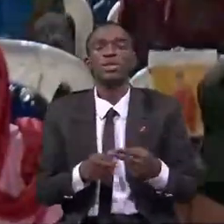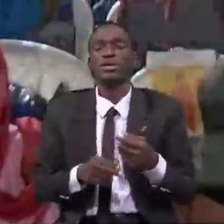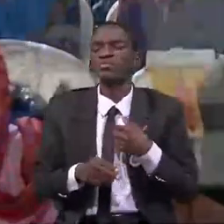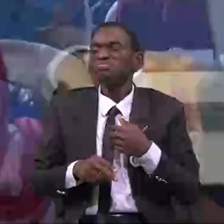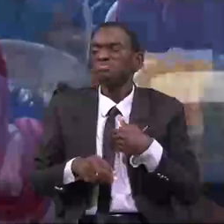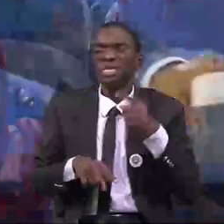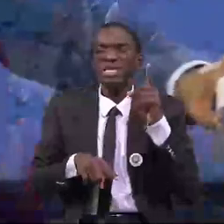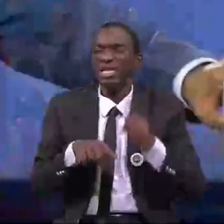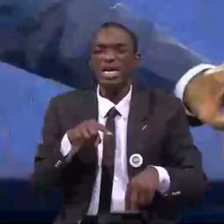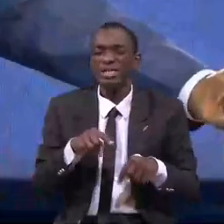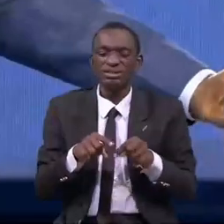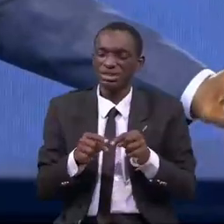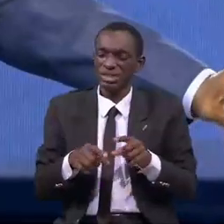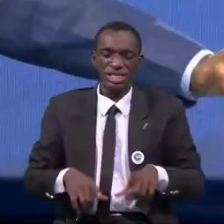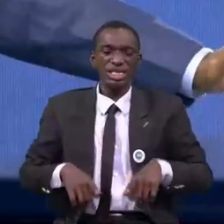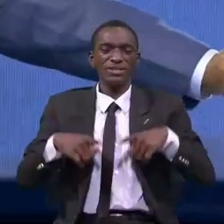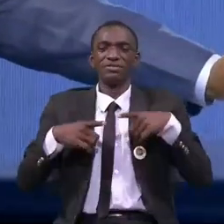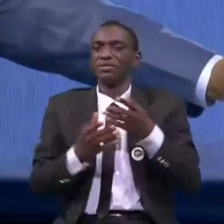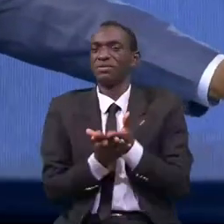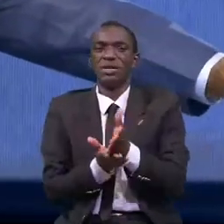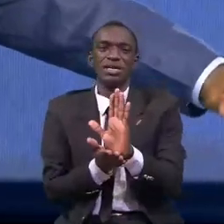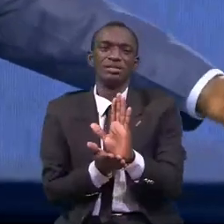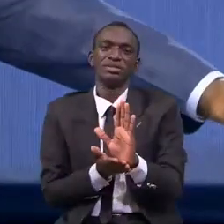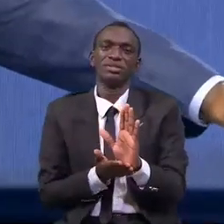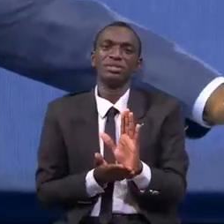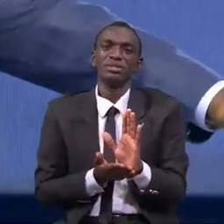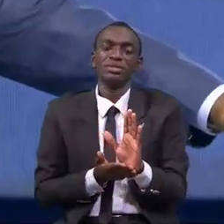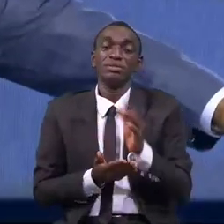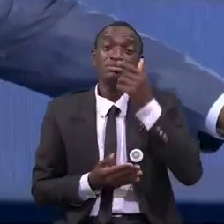soir je ne veux pas marcher dans avec